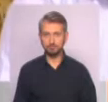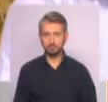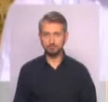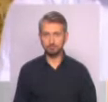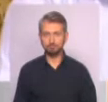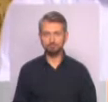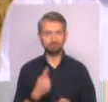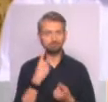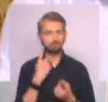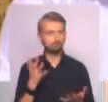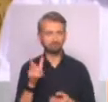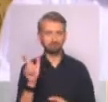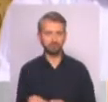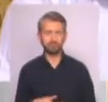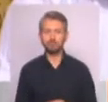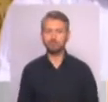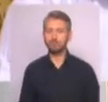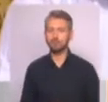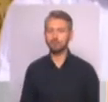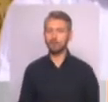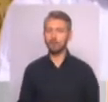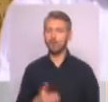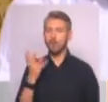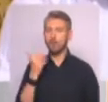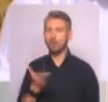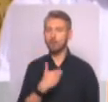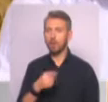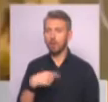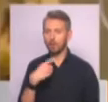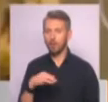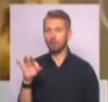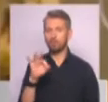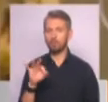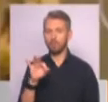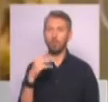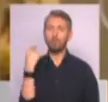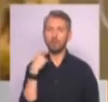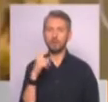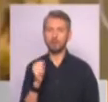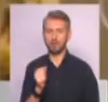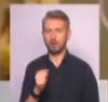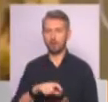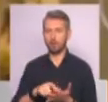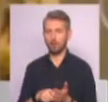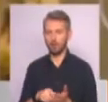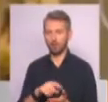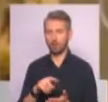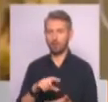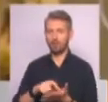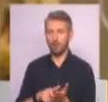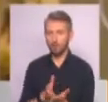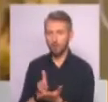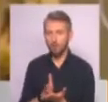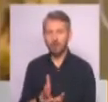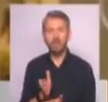Не чути нашого дозвонювача. Пане Романе, коли ми говоримо про борги за комунальні послуги, про наявність заборгованості, іноді